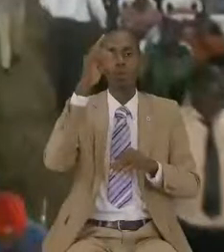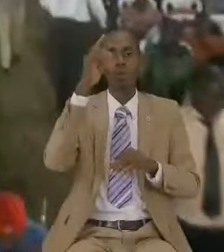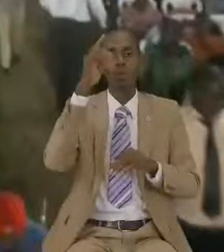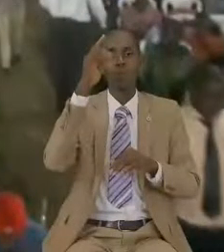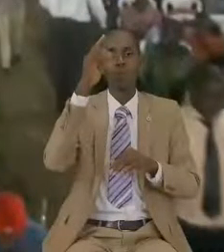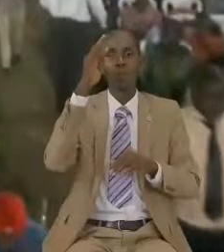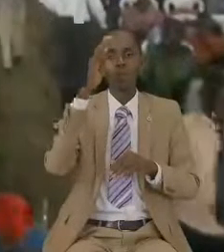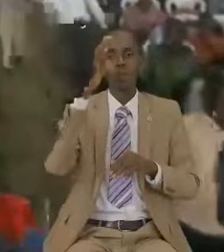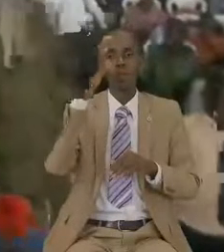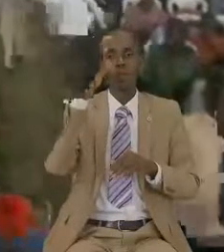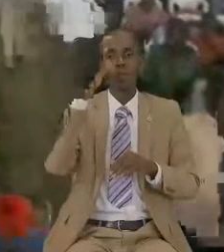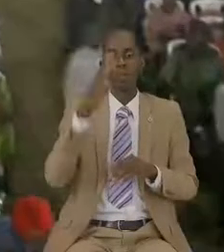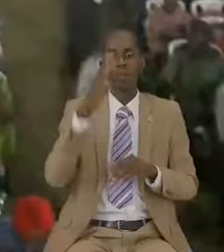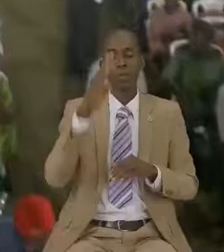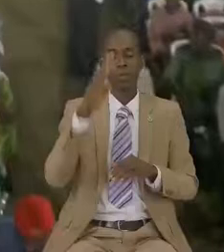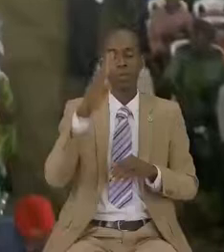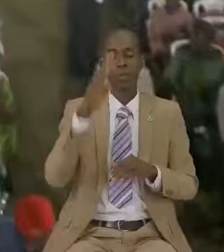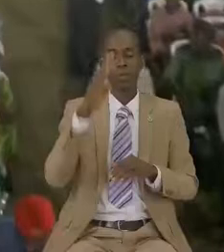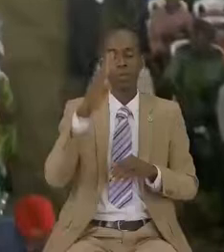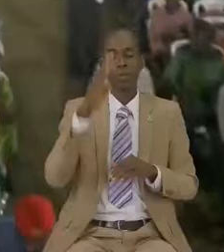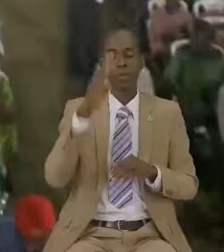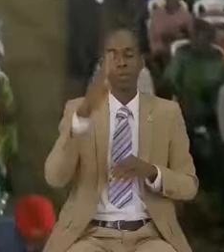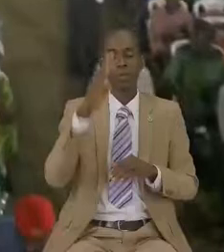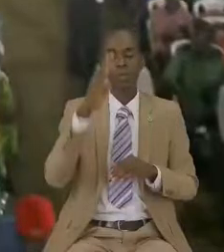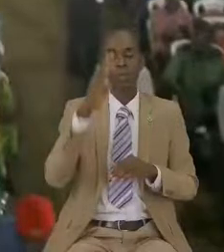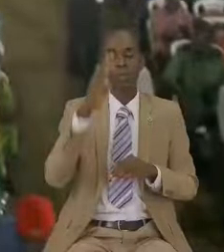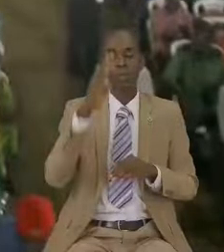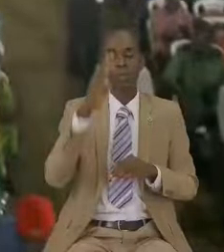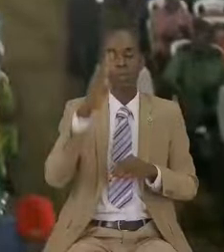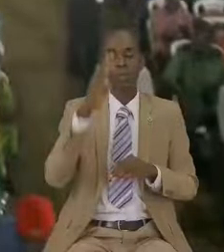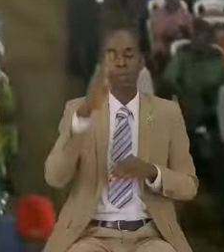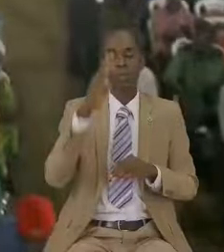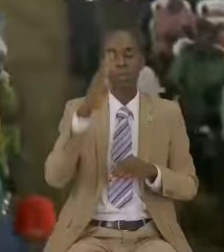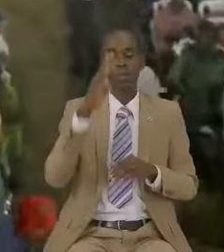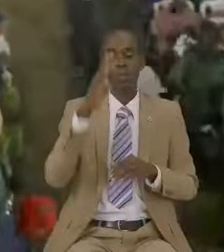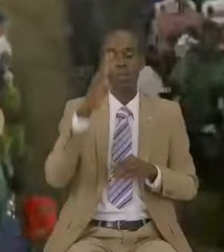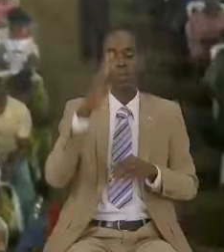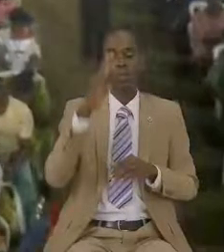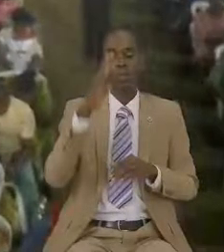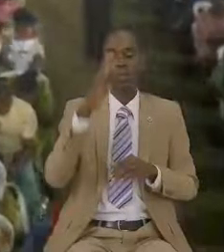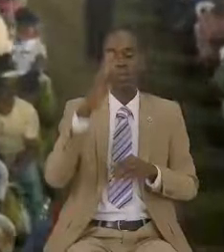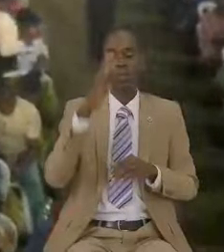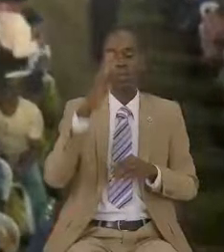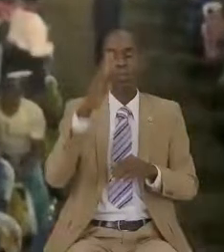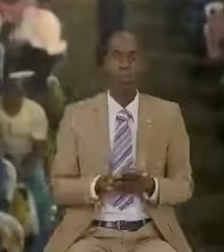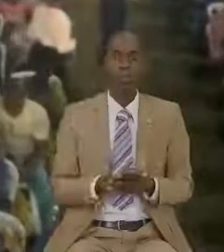va encore prêcher la parole de Dieu, la parole que Dieu lui a donnée.